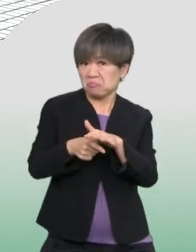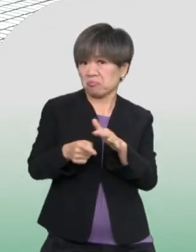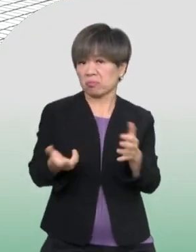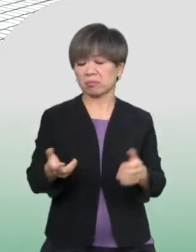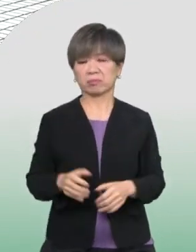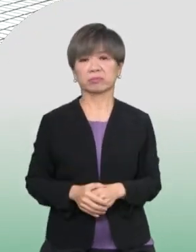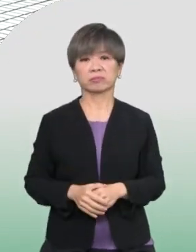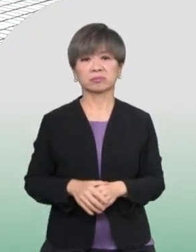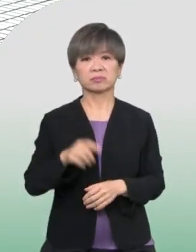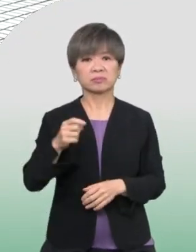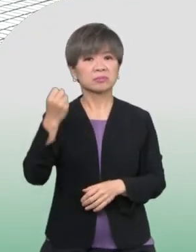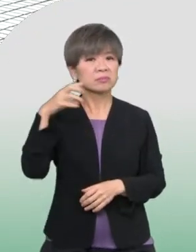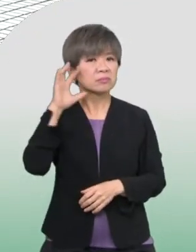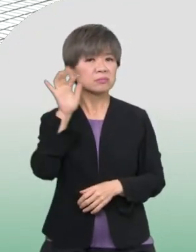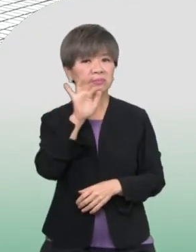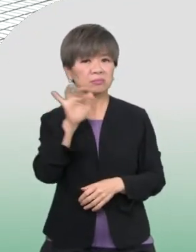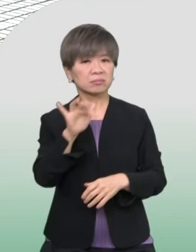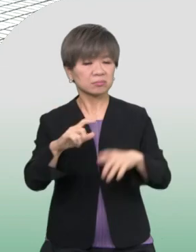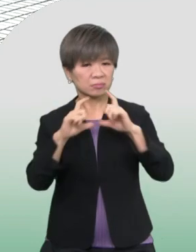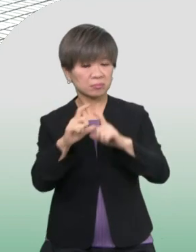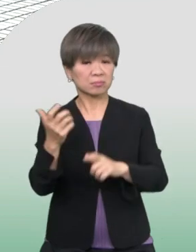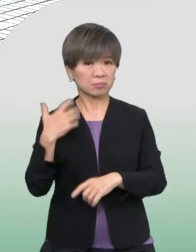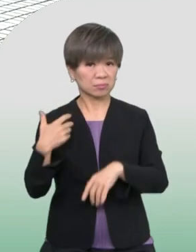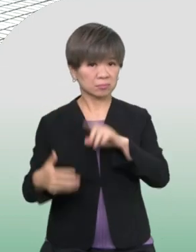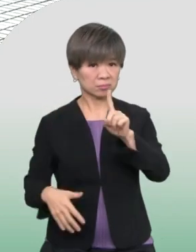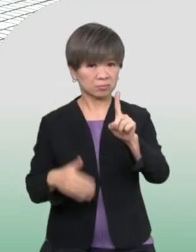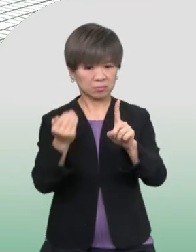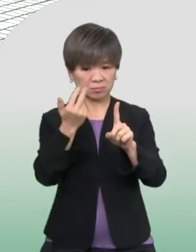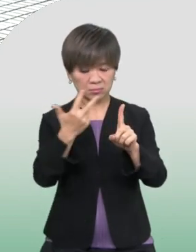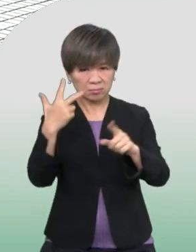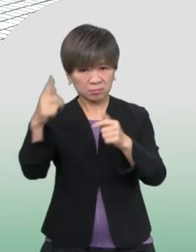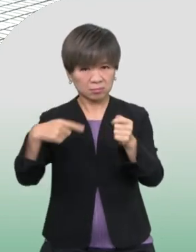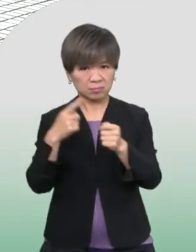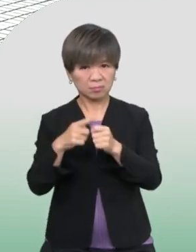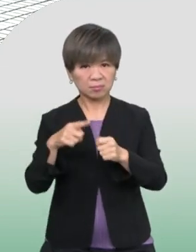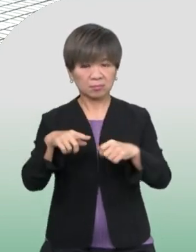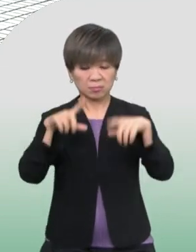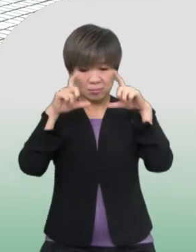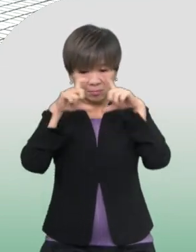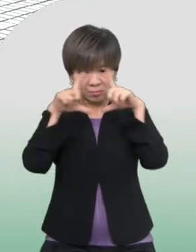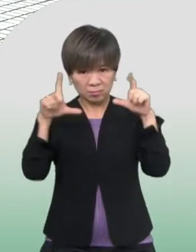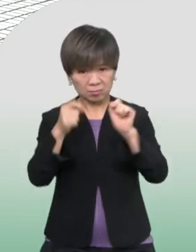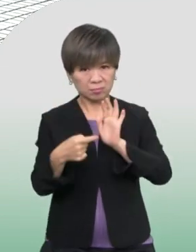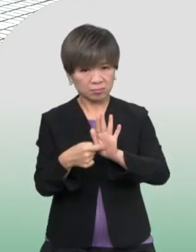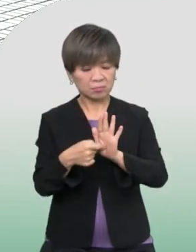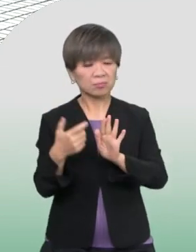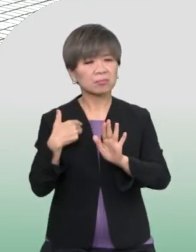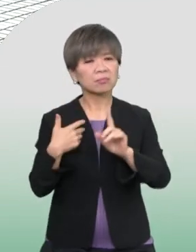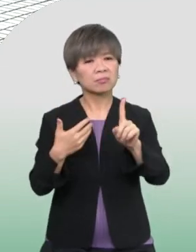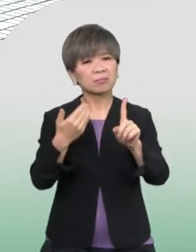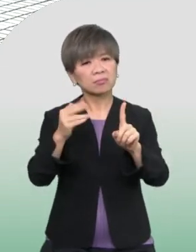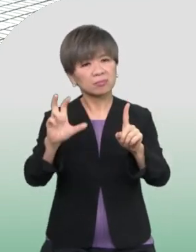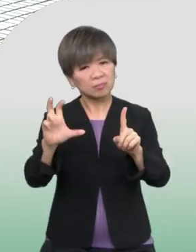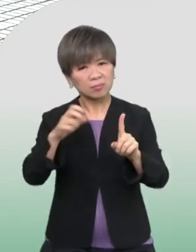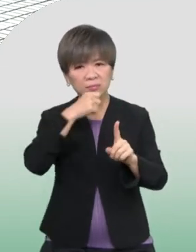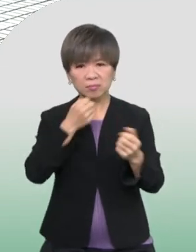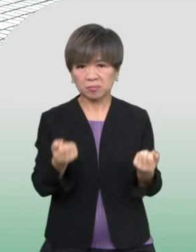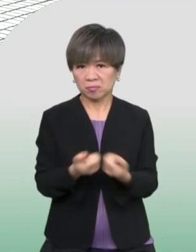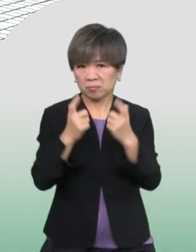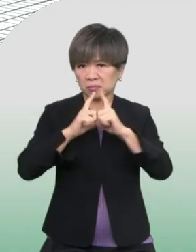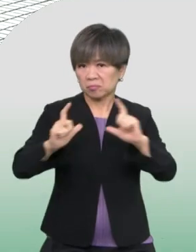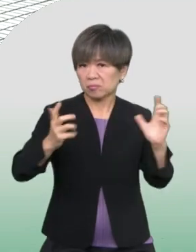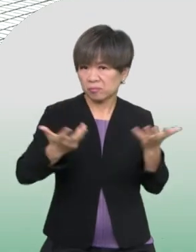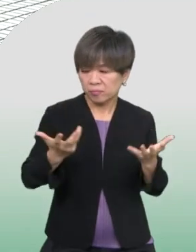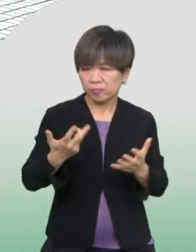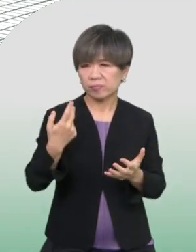上嘛发新闻个回应，讲1977年的各种相片，主要是讲1970年台湾发生的大事